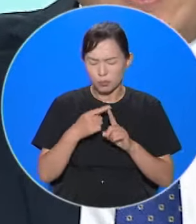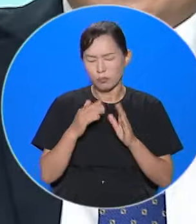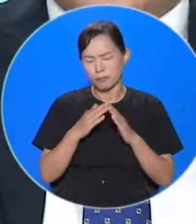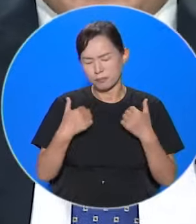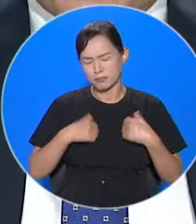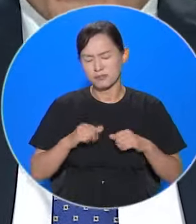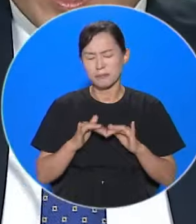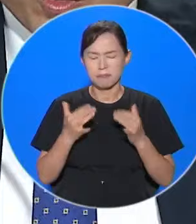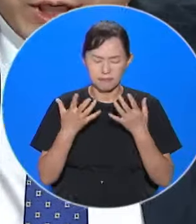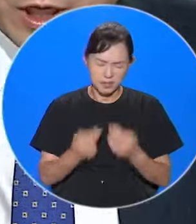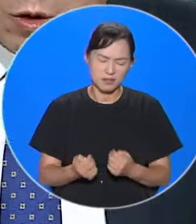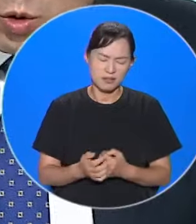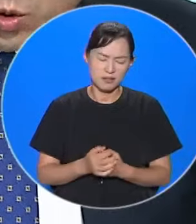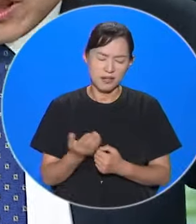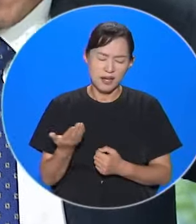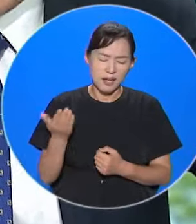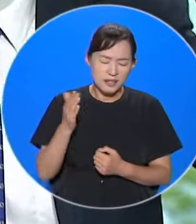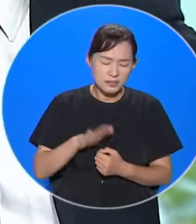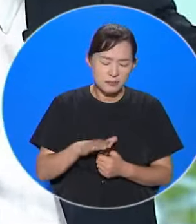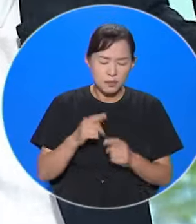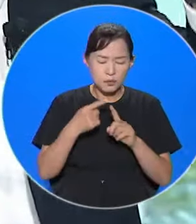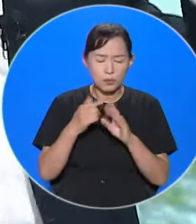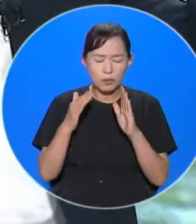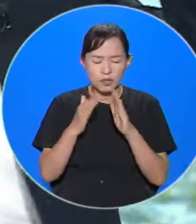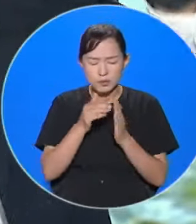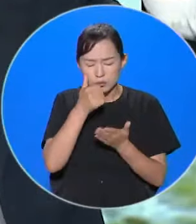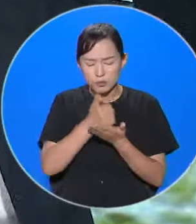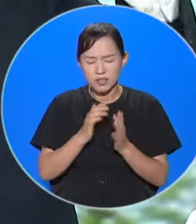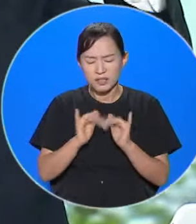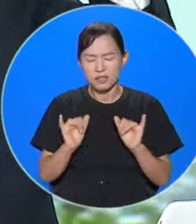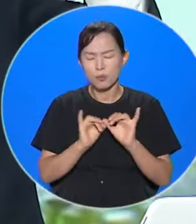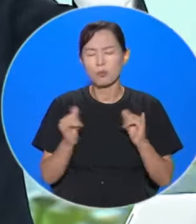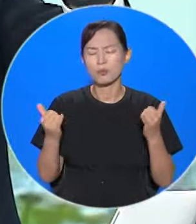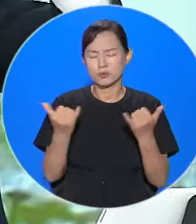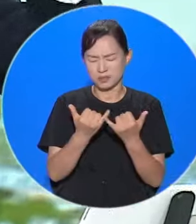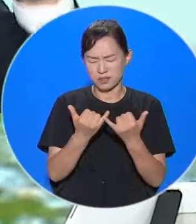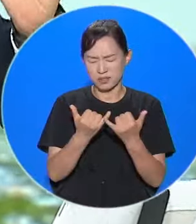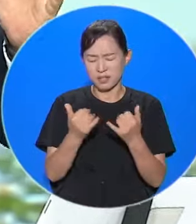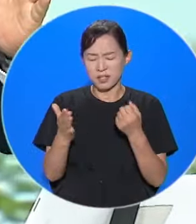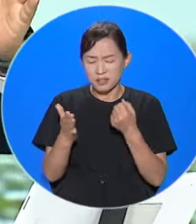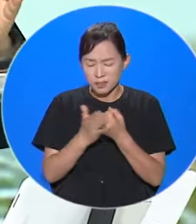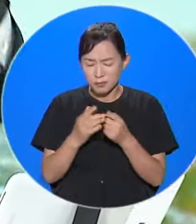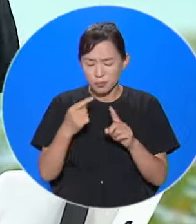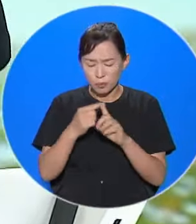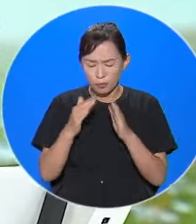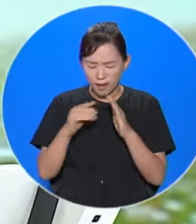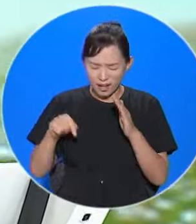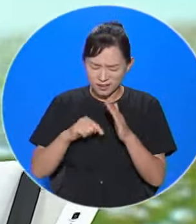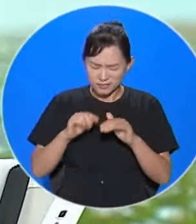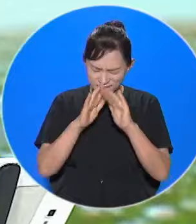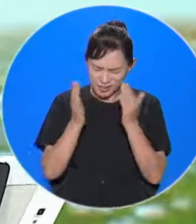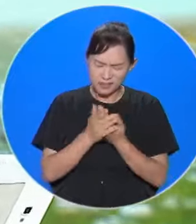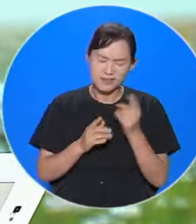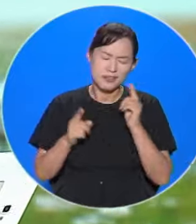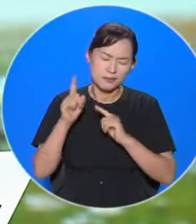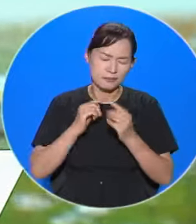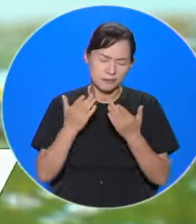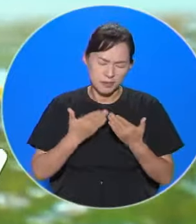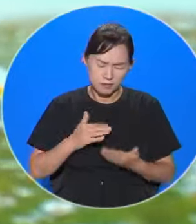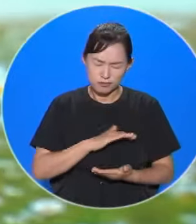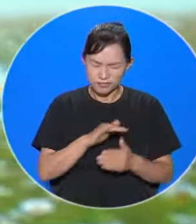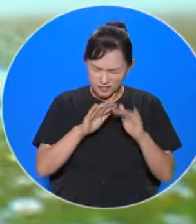그런데 하나님 교회는 죄인들의 공동체입니다. 교회 가서 상처받지 않을 수 있는 사람 아무도 없습니다. 우리는 다 연약해서 상처받을